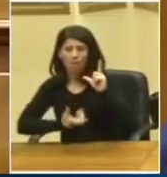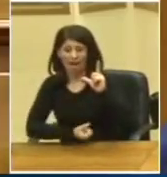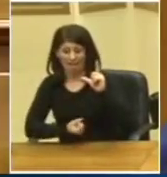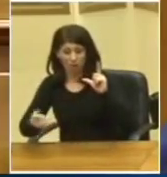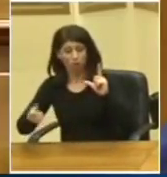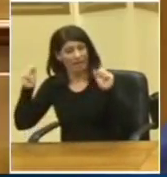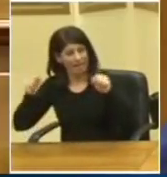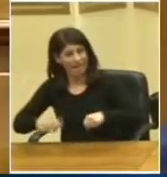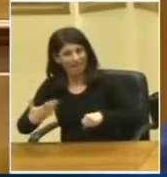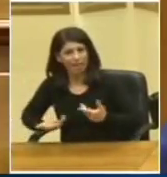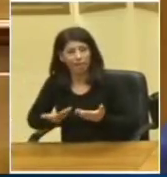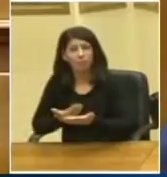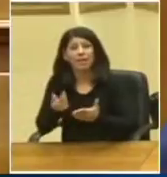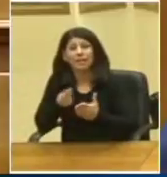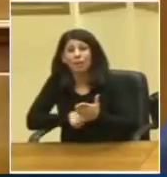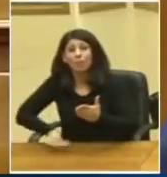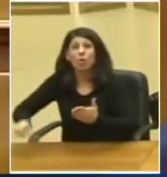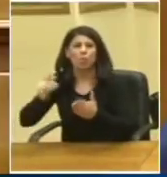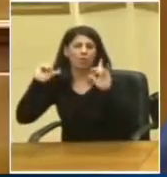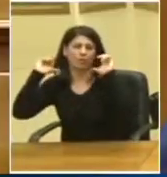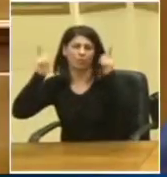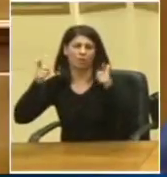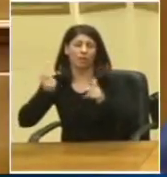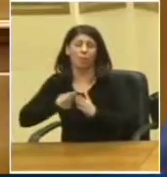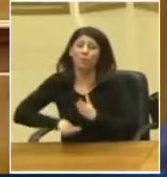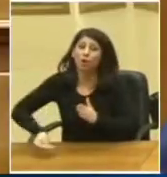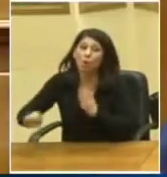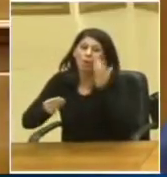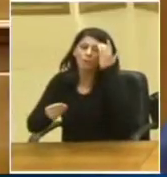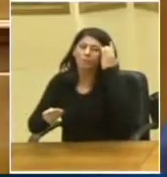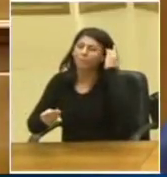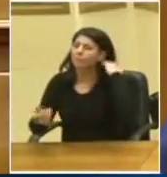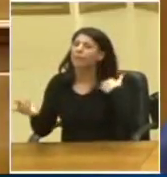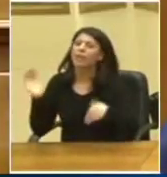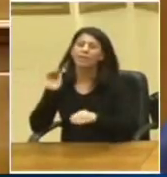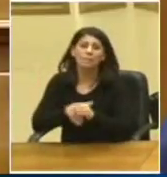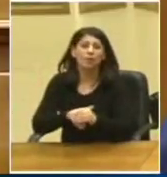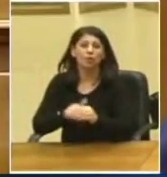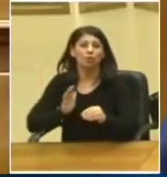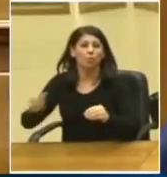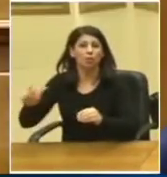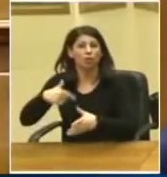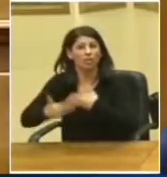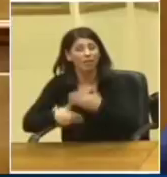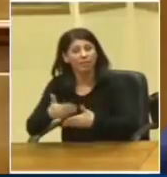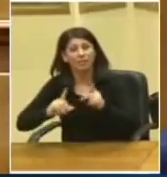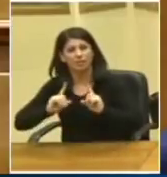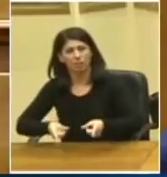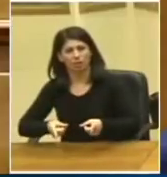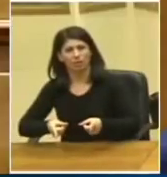αίτημα για περισσότερη δημοκρατία και περισσότερη συμμετοχή των πολιτών στις διαδικασίες λήψης